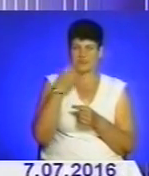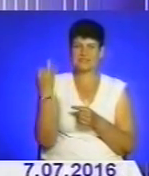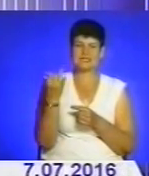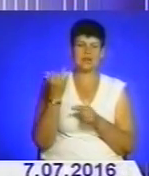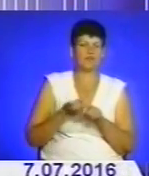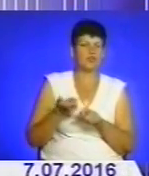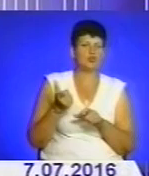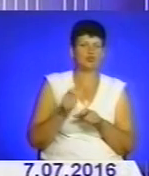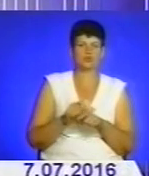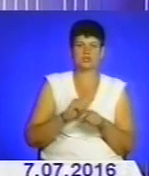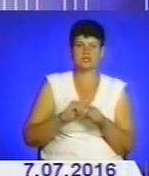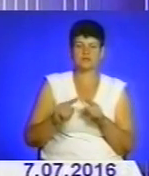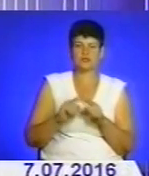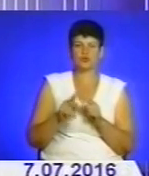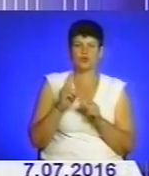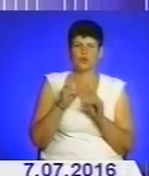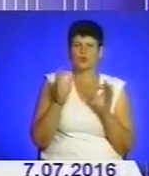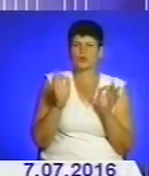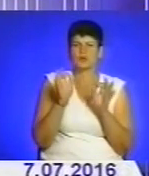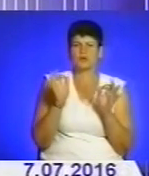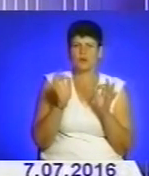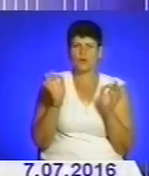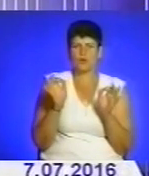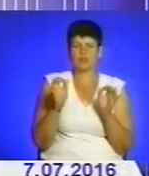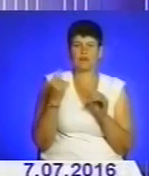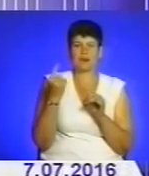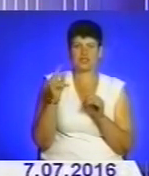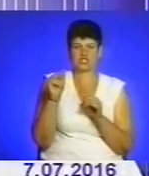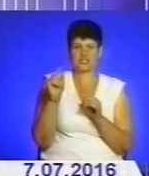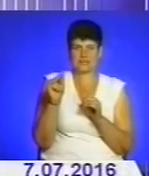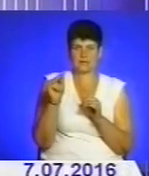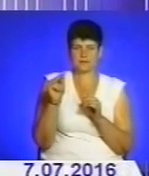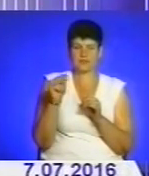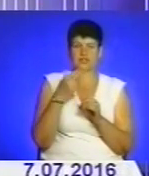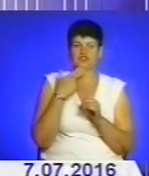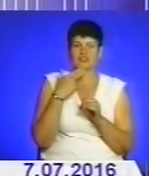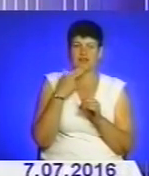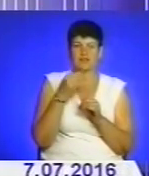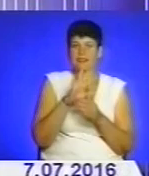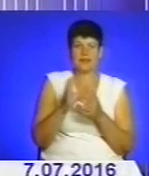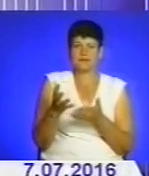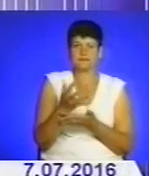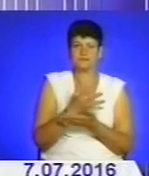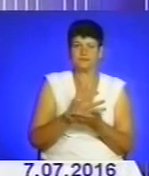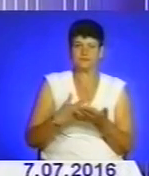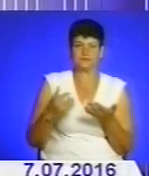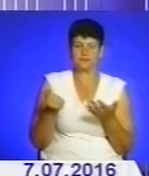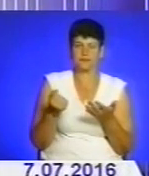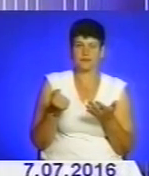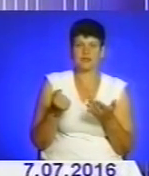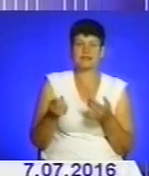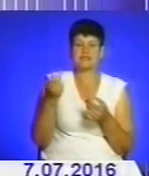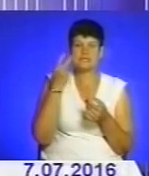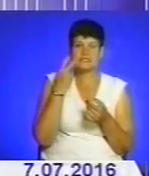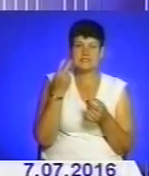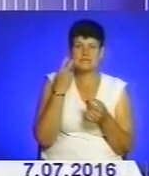дуже скоро ніхто ніколи, скажімо так, в перших числах червня пшеницю не молотив. Розумієте, пшеницю ми все, навіть